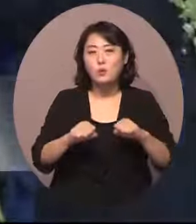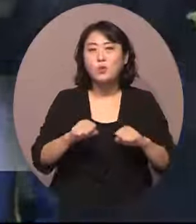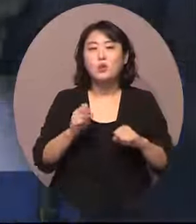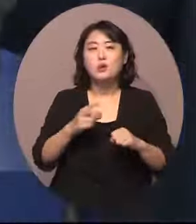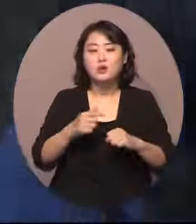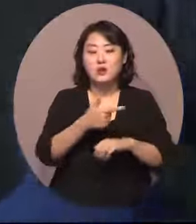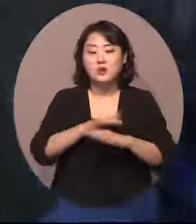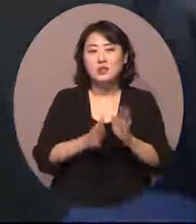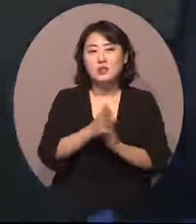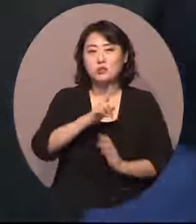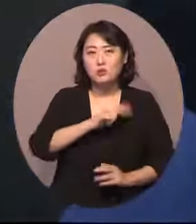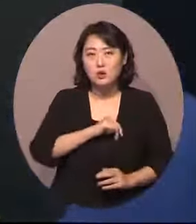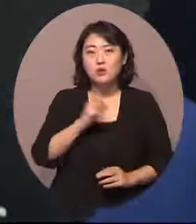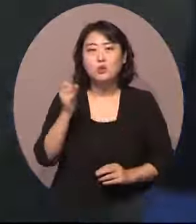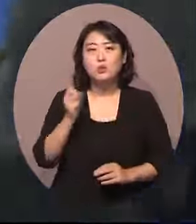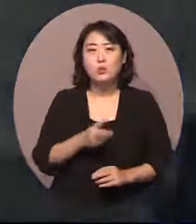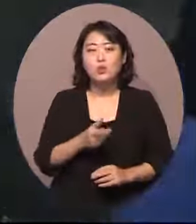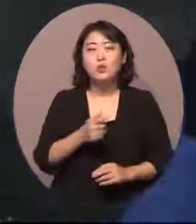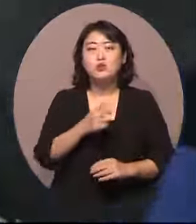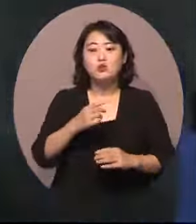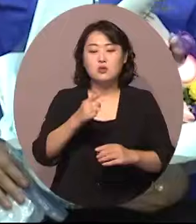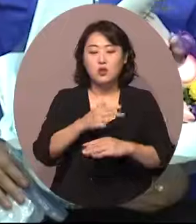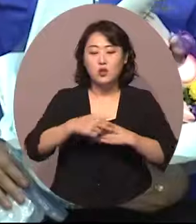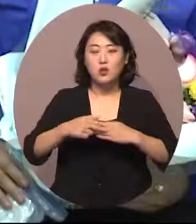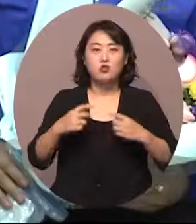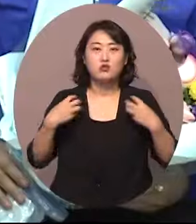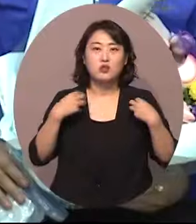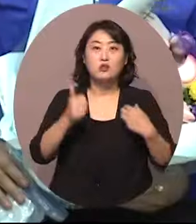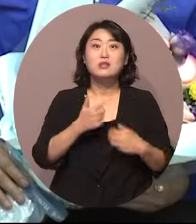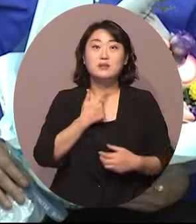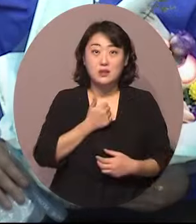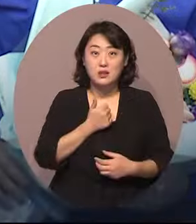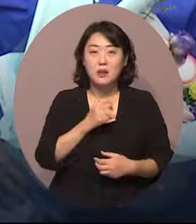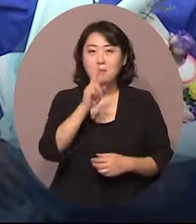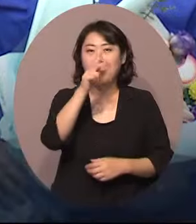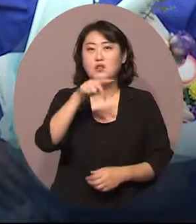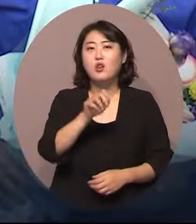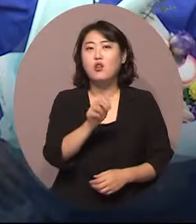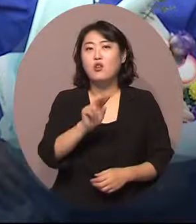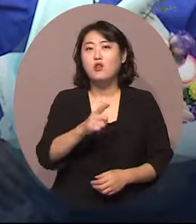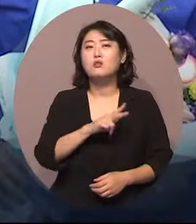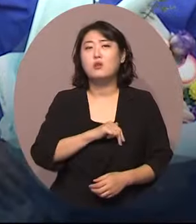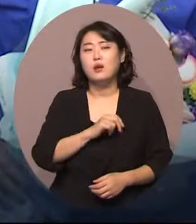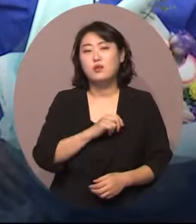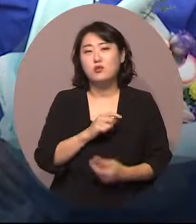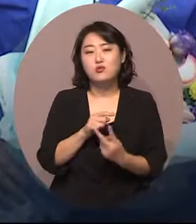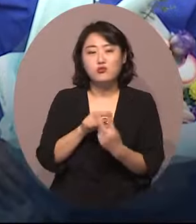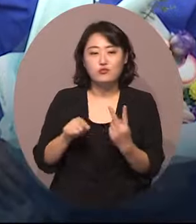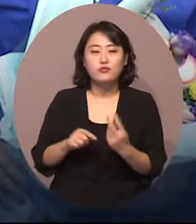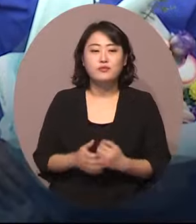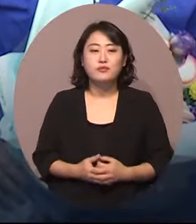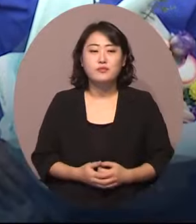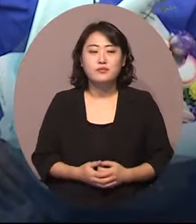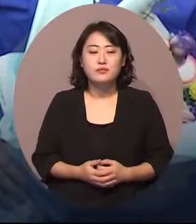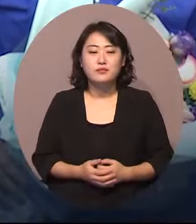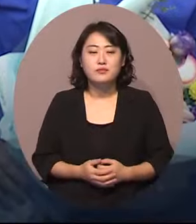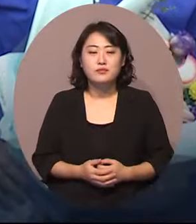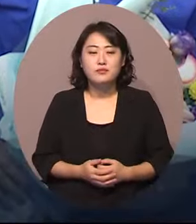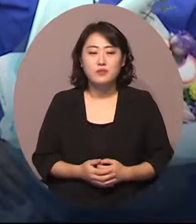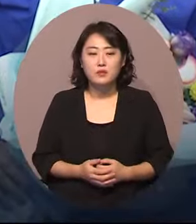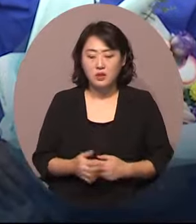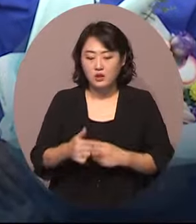지낸 박정현 당선인이 주인공입니다. 지체되고 있는 대덕의 성장을 요구하는 우리